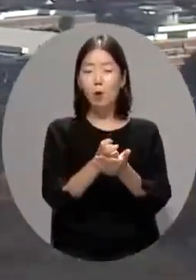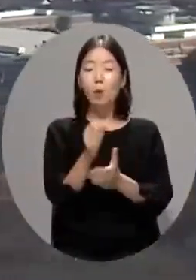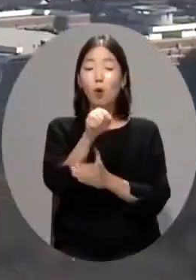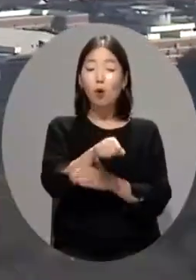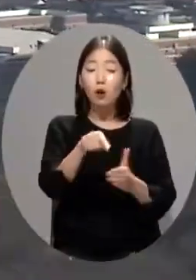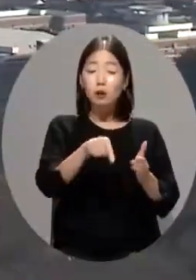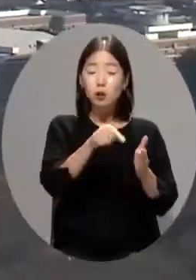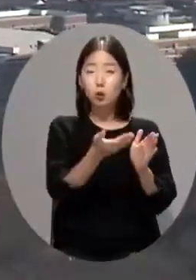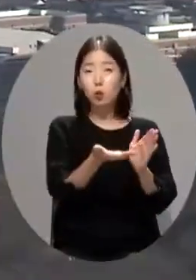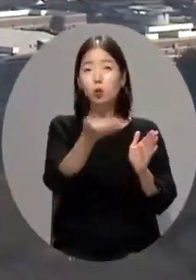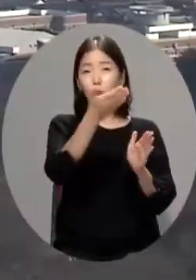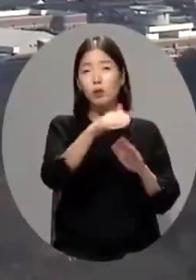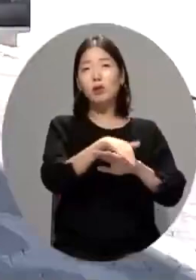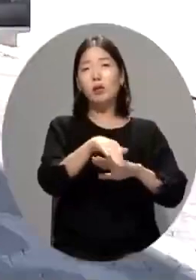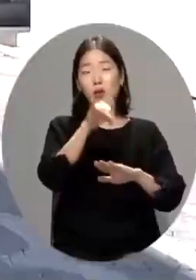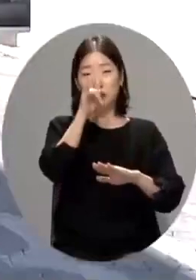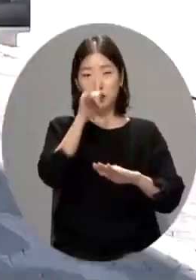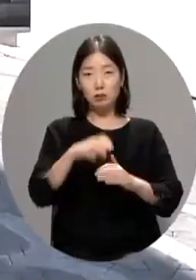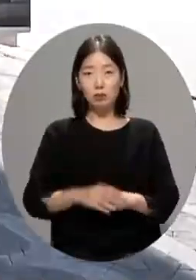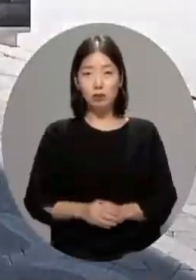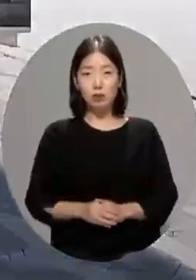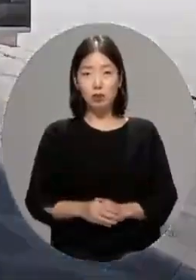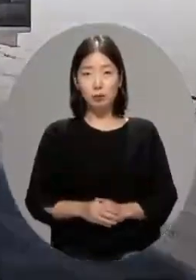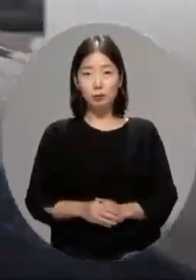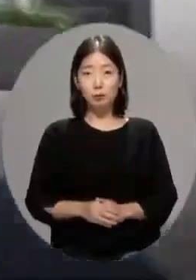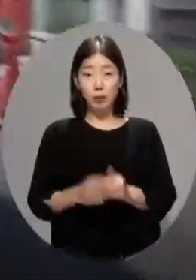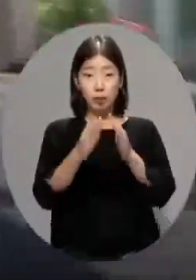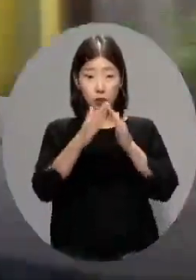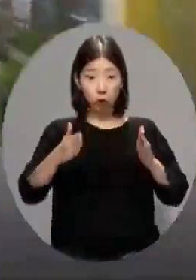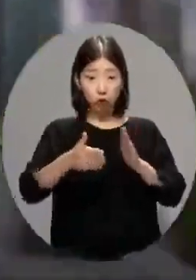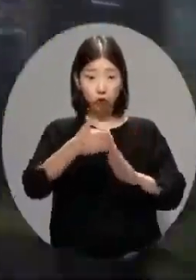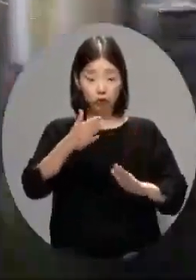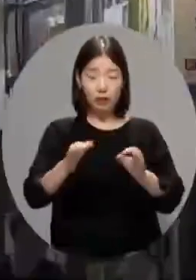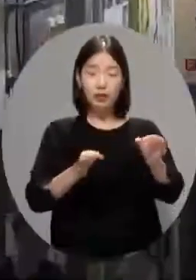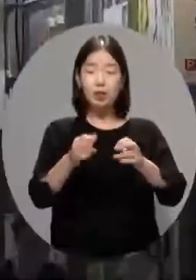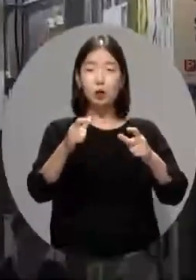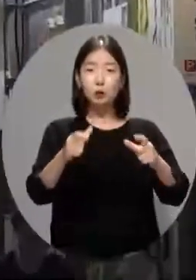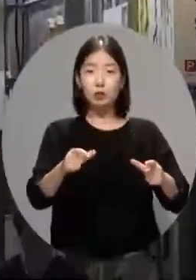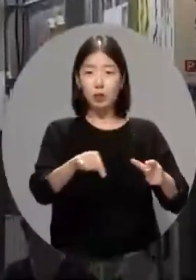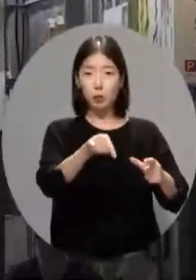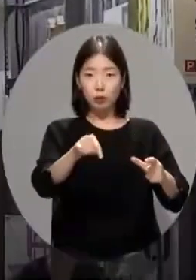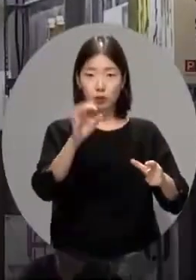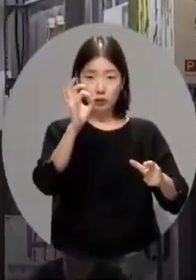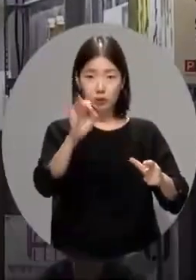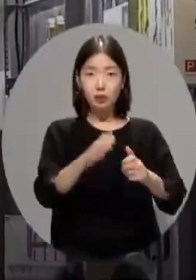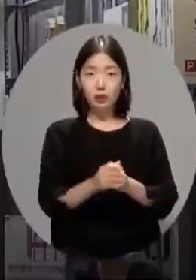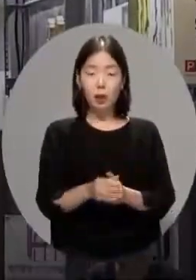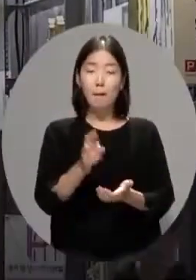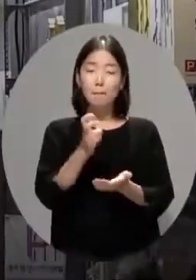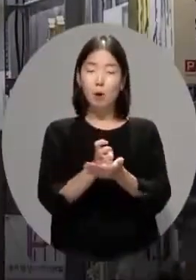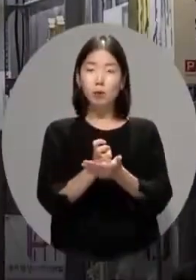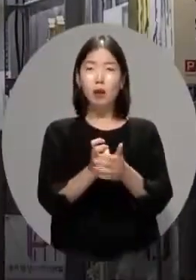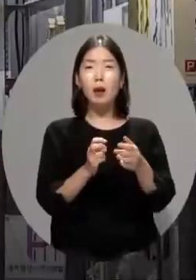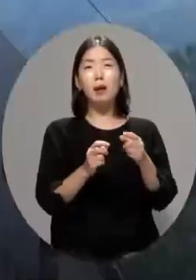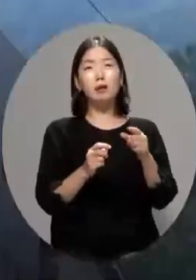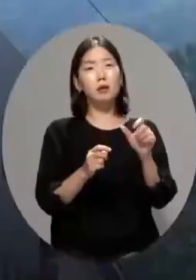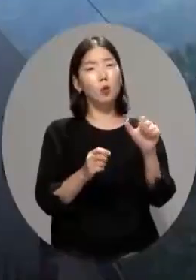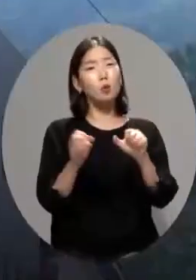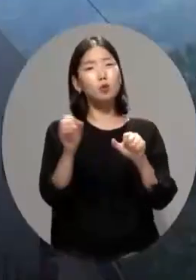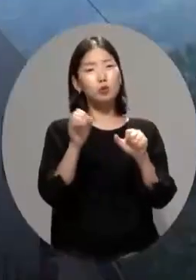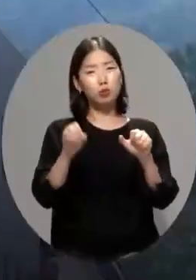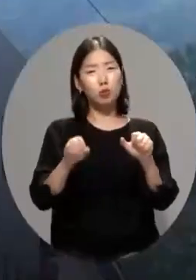내에서 높이는 방안도 추진됩니다. 이 가운데 전주시의 상업지역 용적률은 법 허용치의 절반도 되지